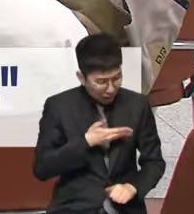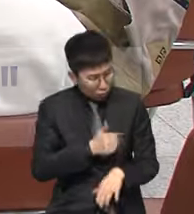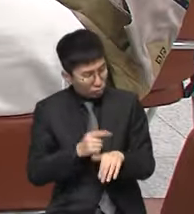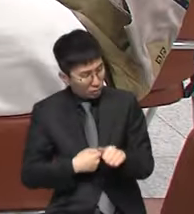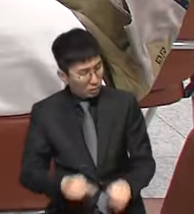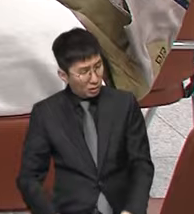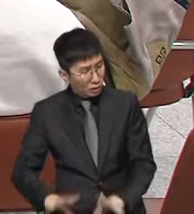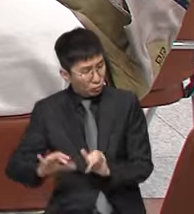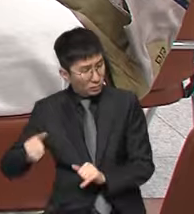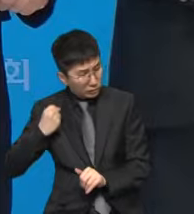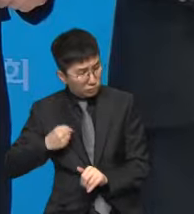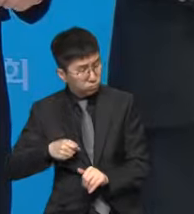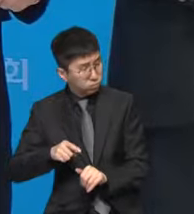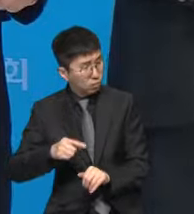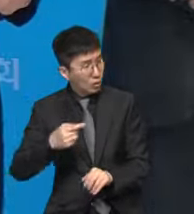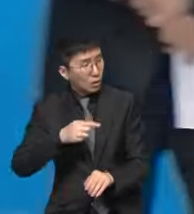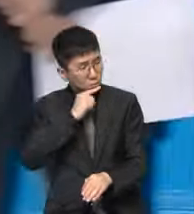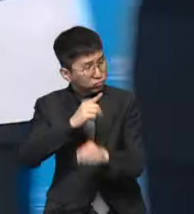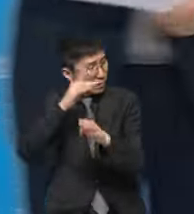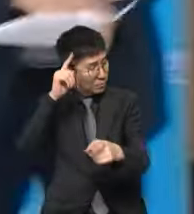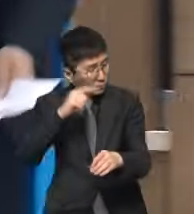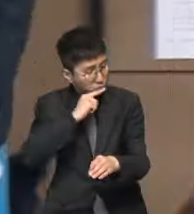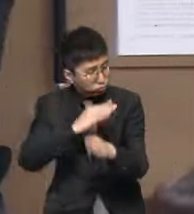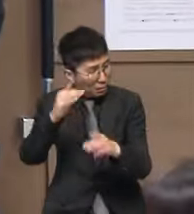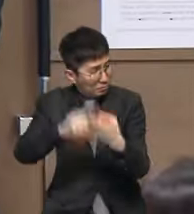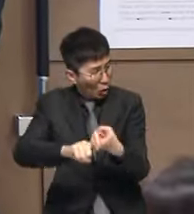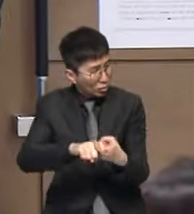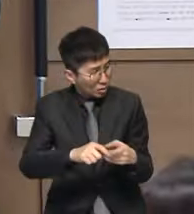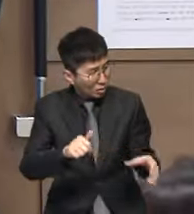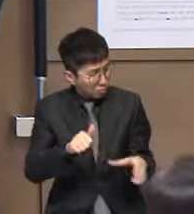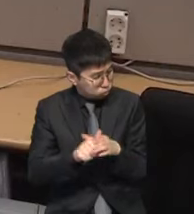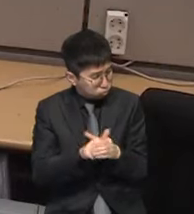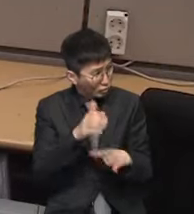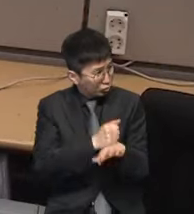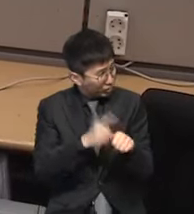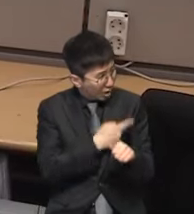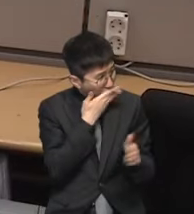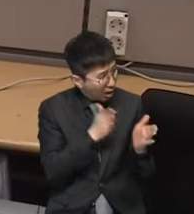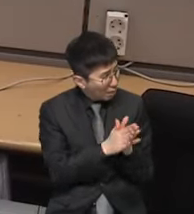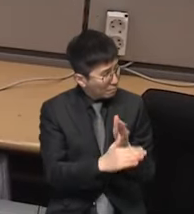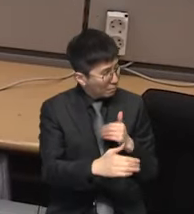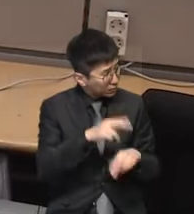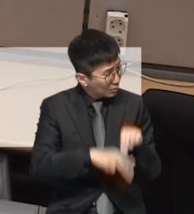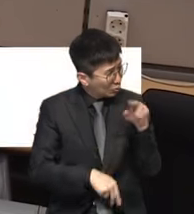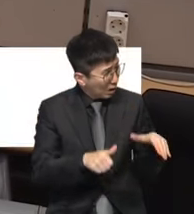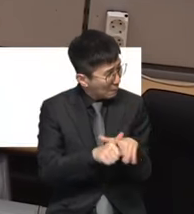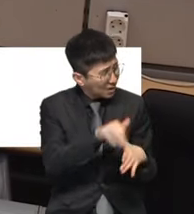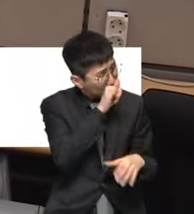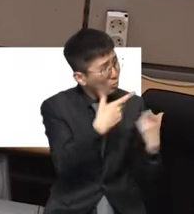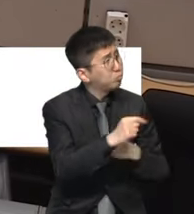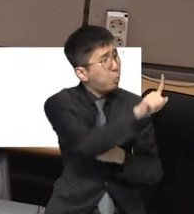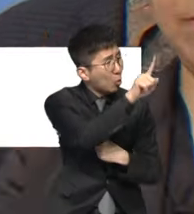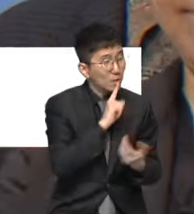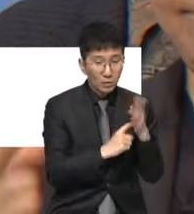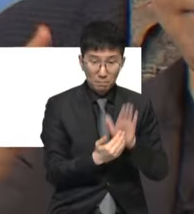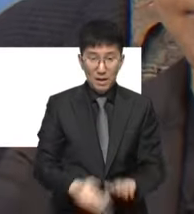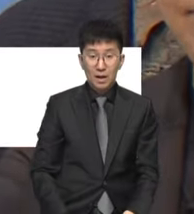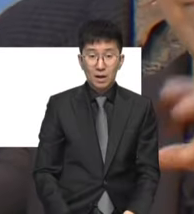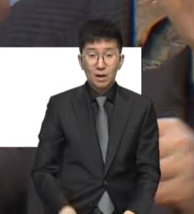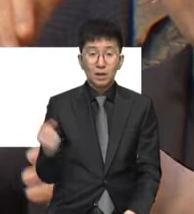부안해동했다는 취지로 강하게 비판했습니다. 비례 후보 4명 가운데 2명이 사퇴한 가운데 민주당은 또 다른 시민사회 추천